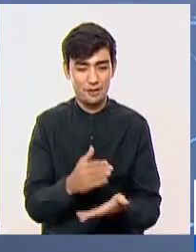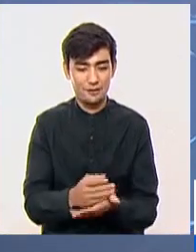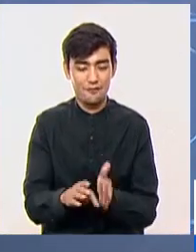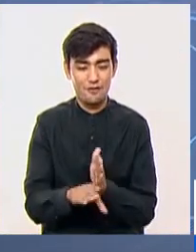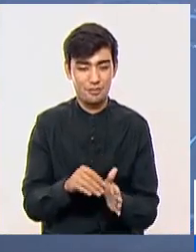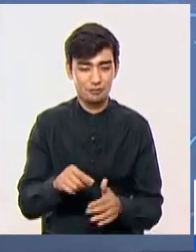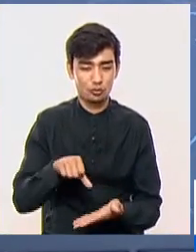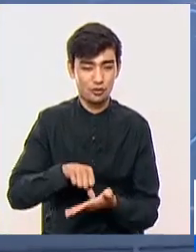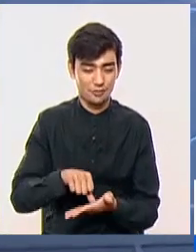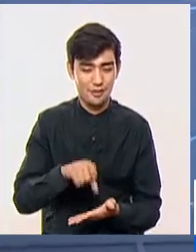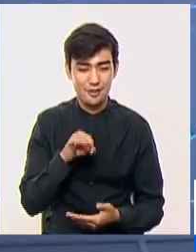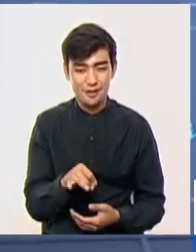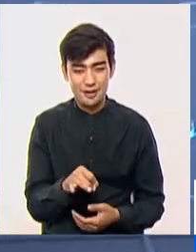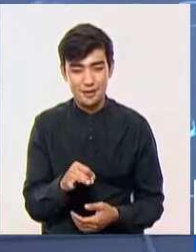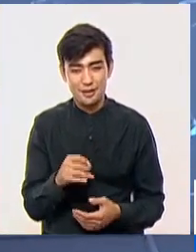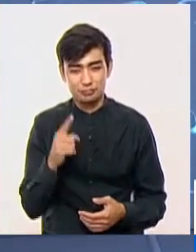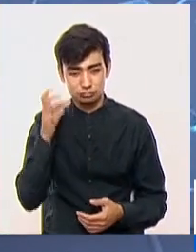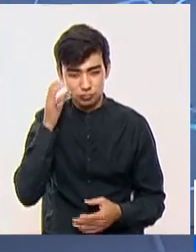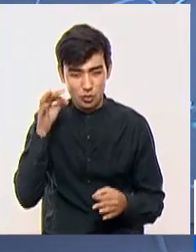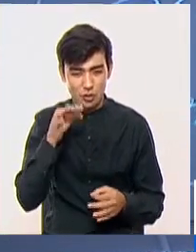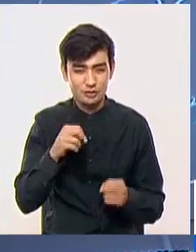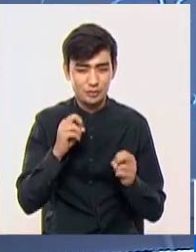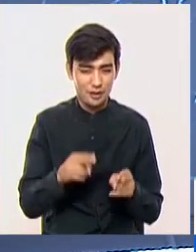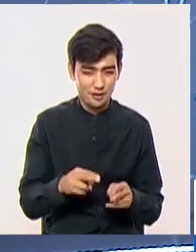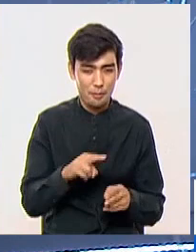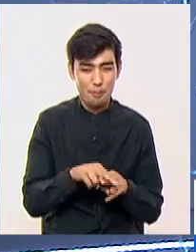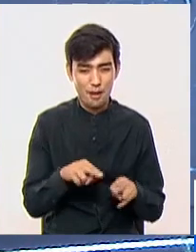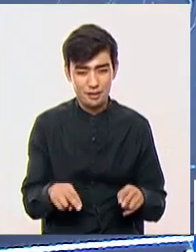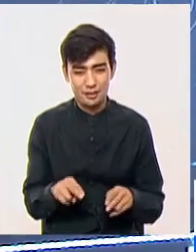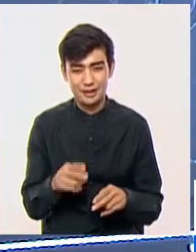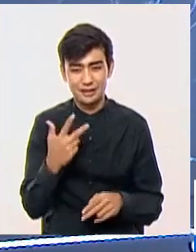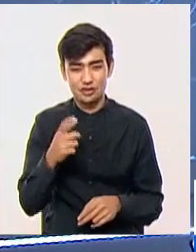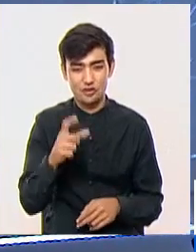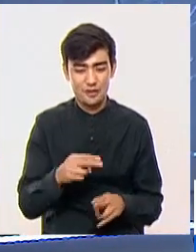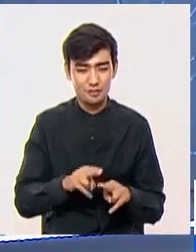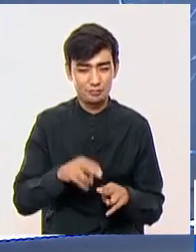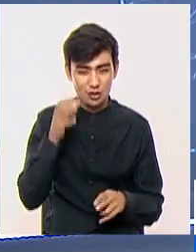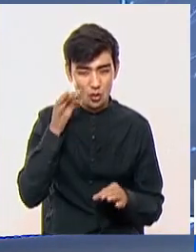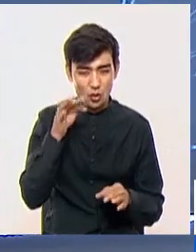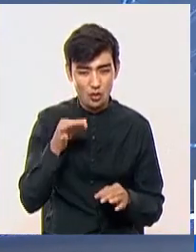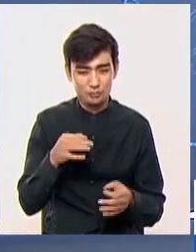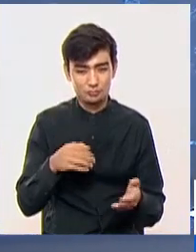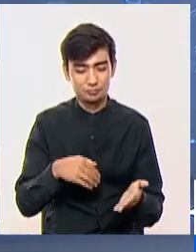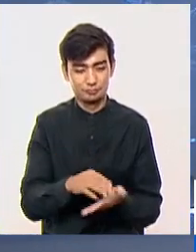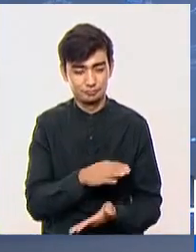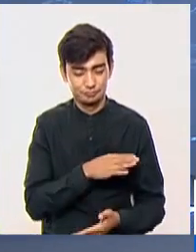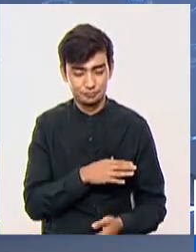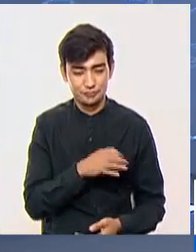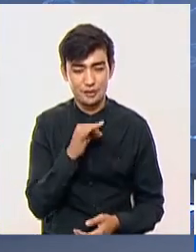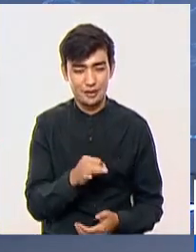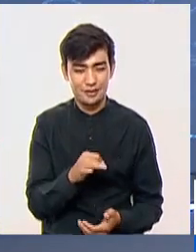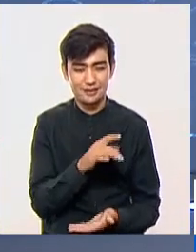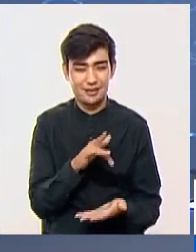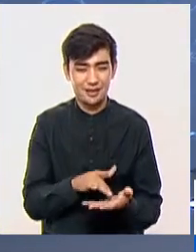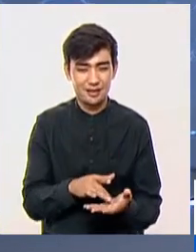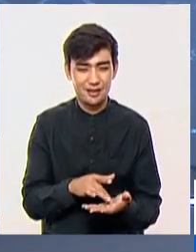otur. Al türlü qoğamdı qısayısı uyumdar atınan ısınılgan 3 kandidat sayısı nauqanğa jiberilmedi. Әлі орталық